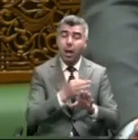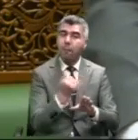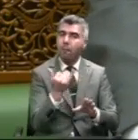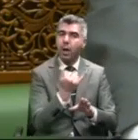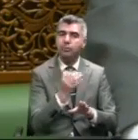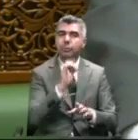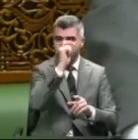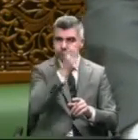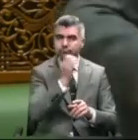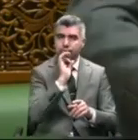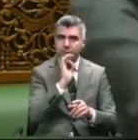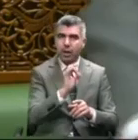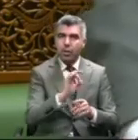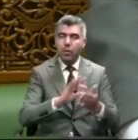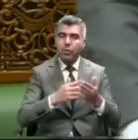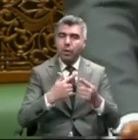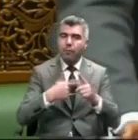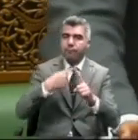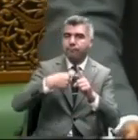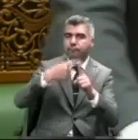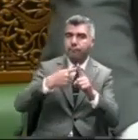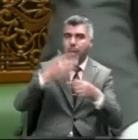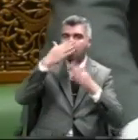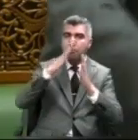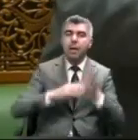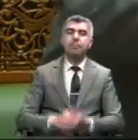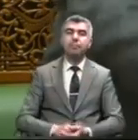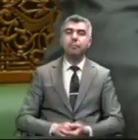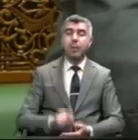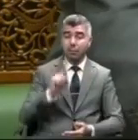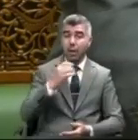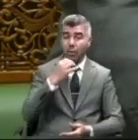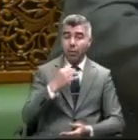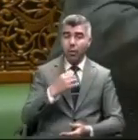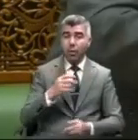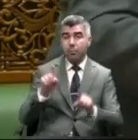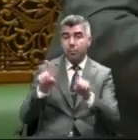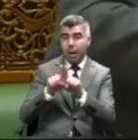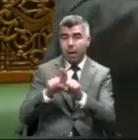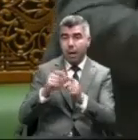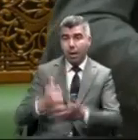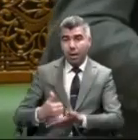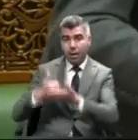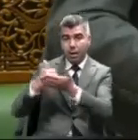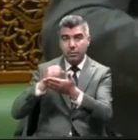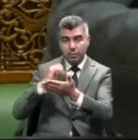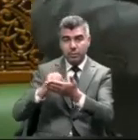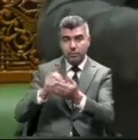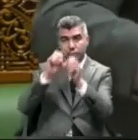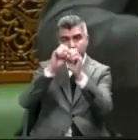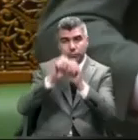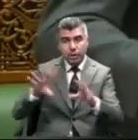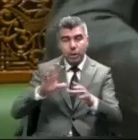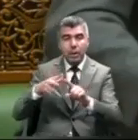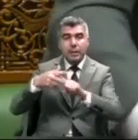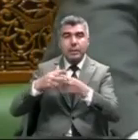محلها مع التطور ديال البلاد ديالنا اللي كان طالبو السيد الوزير هو ان مثل هذه الخدمات في المناطق